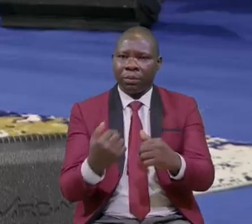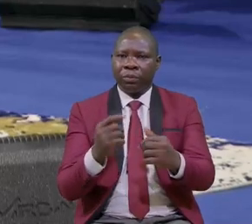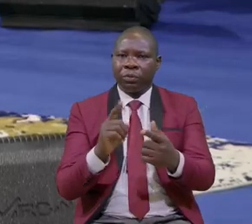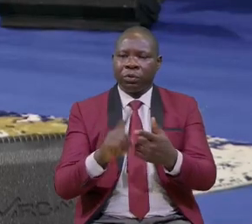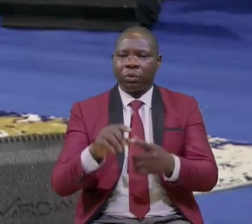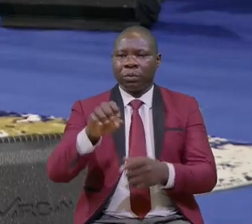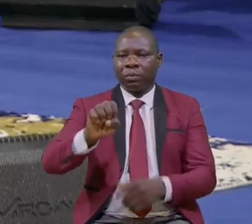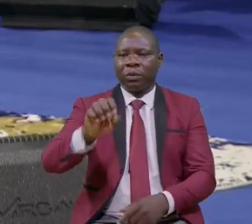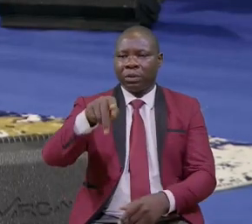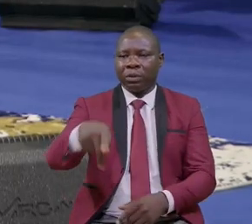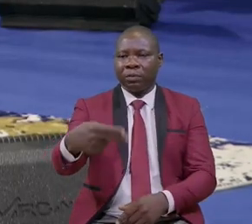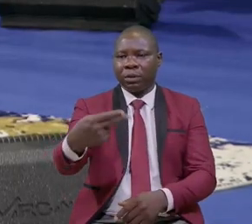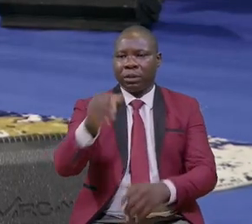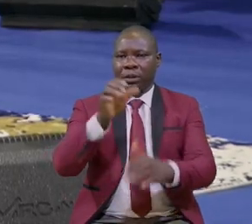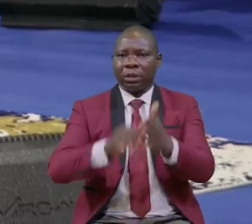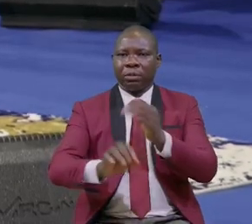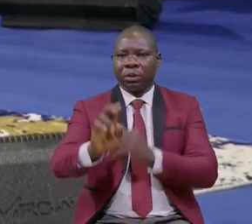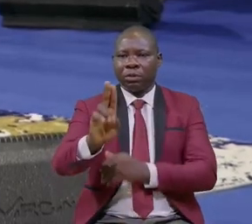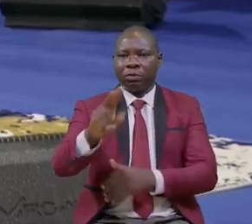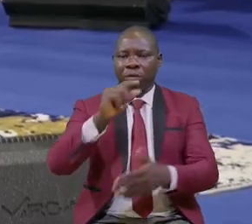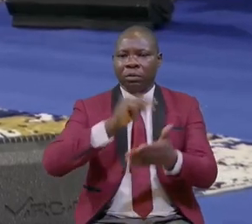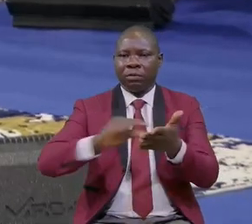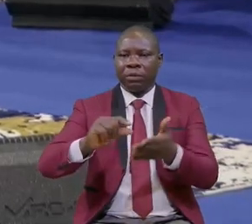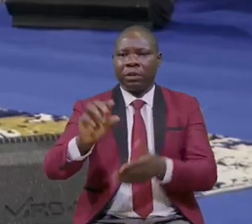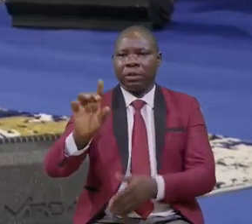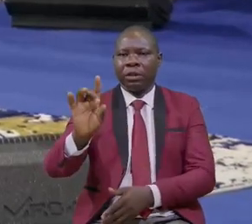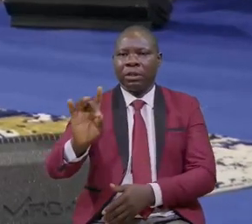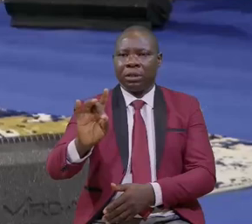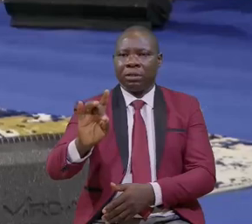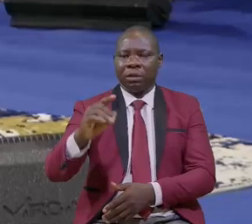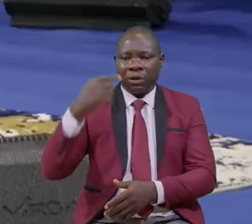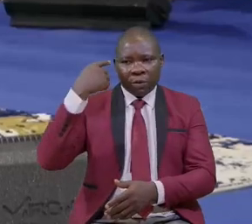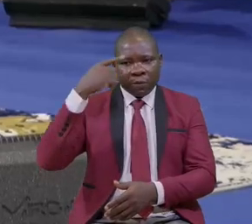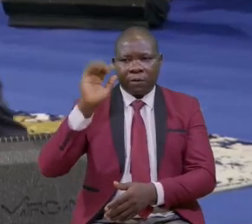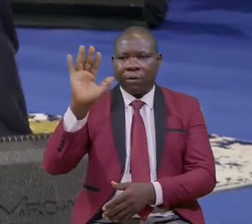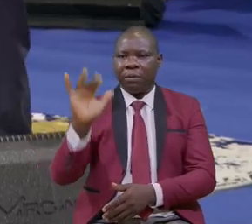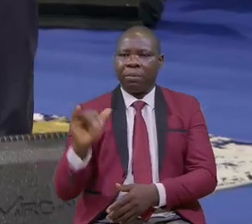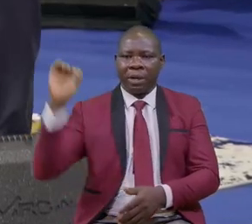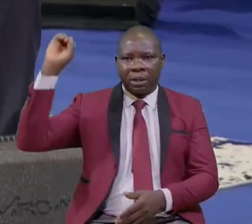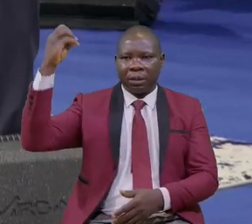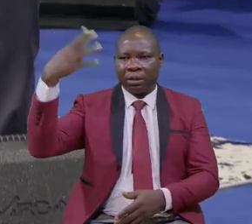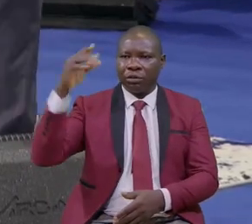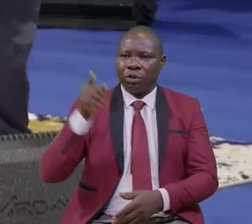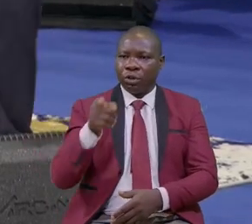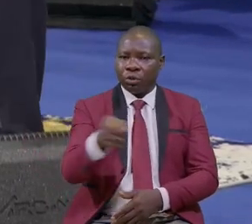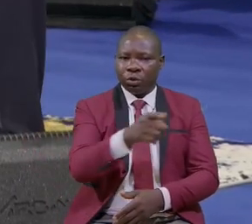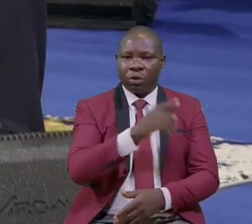en Éphésiens au chapitre 2, verset 8. Car c'est par la grâce que vous êtes